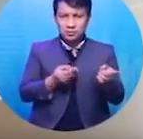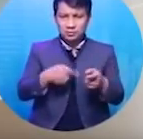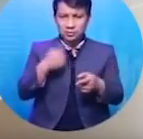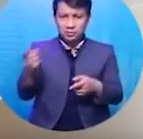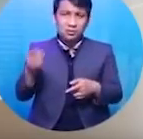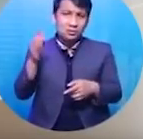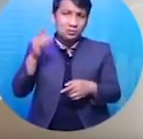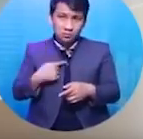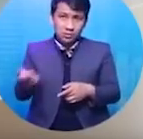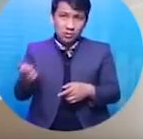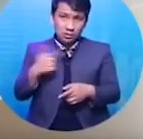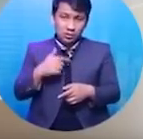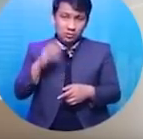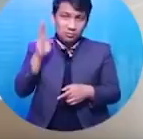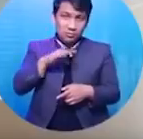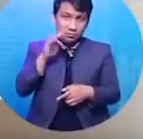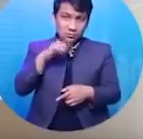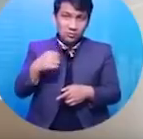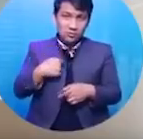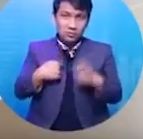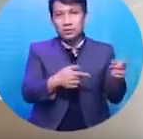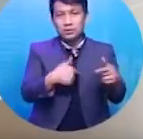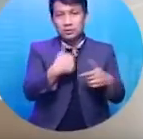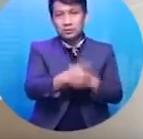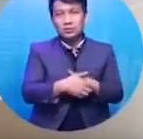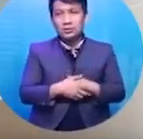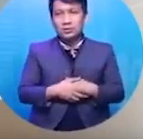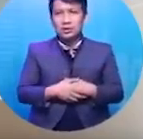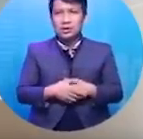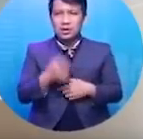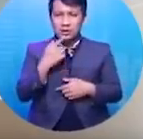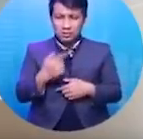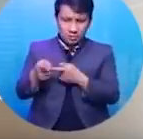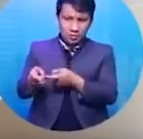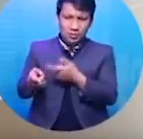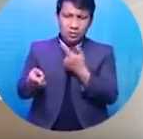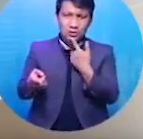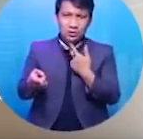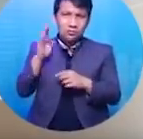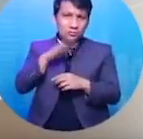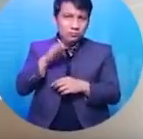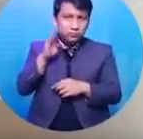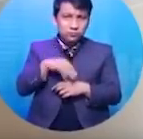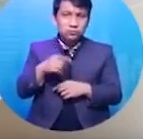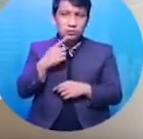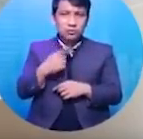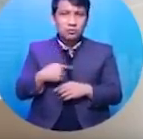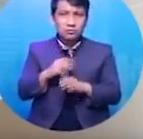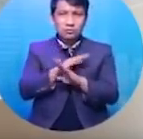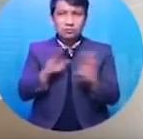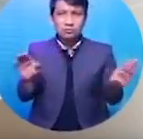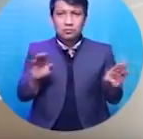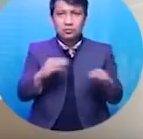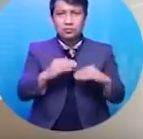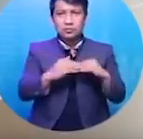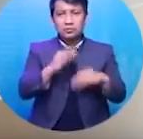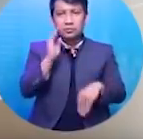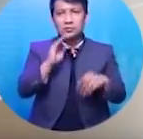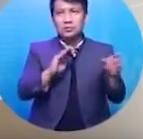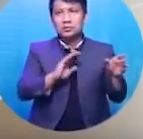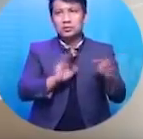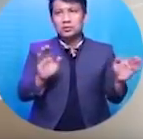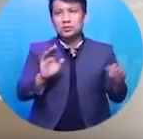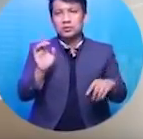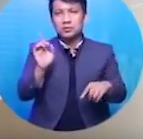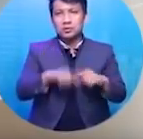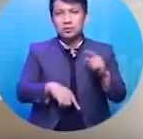niya. Na? Na gumagamit po talaga. Ang sabi nga po nung kapatid, pag daw po nasosobraan, yung hindi